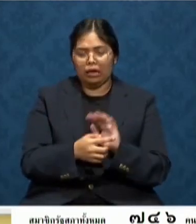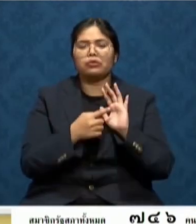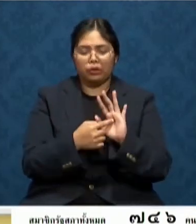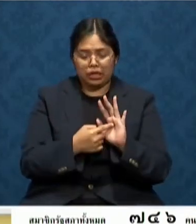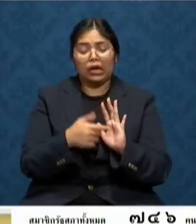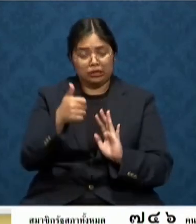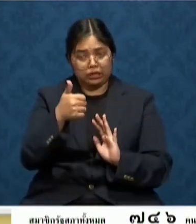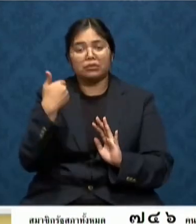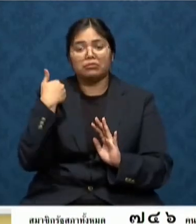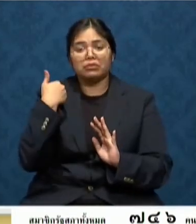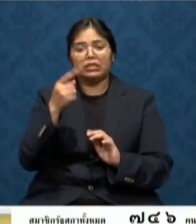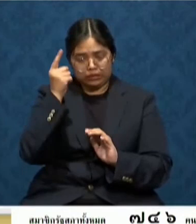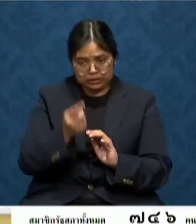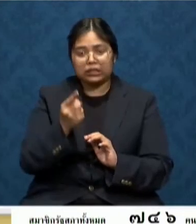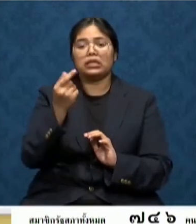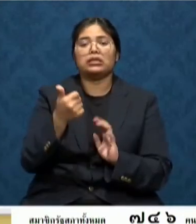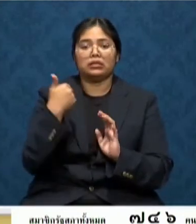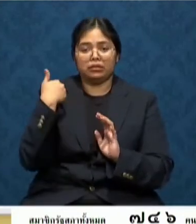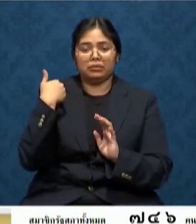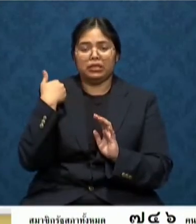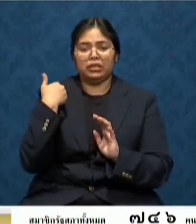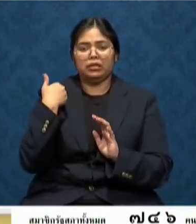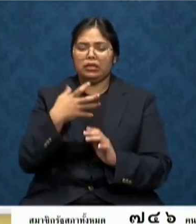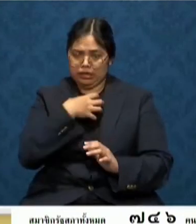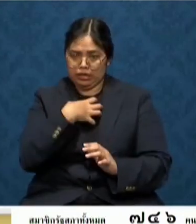ตัอย่างที่จริบ้าง หรอต้การการพิสูจราพ